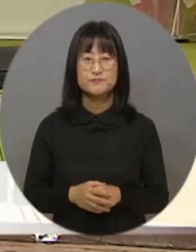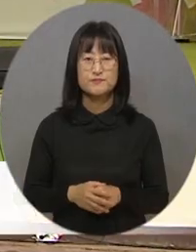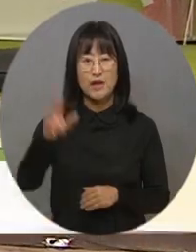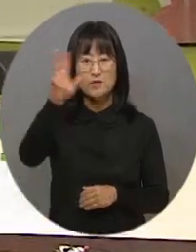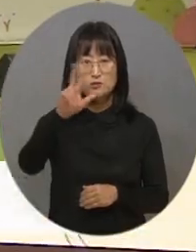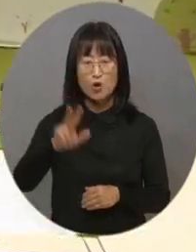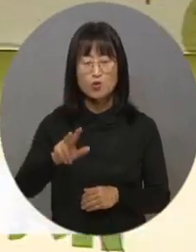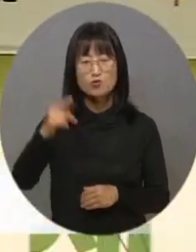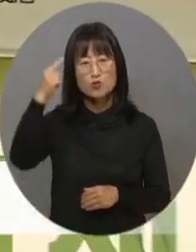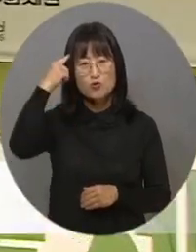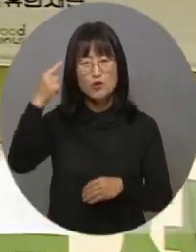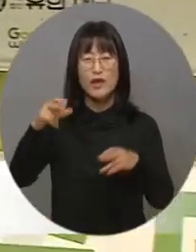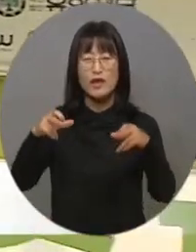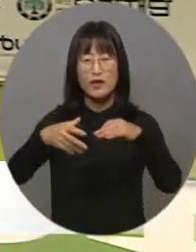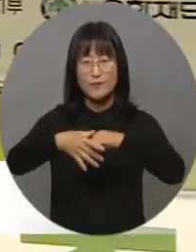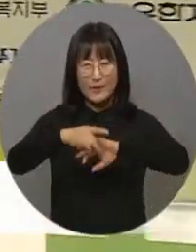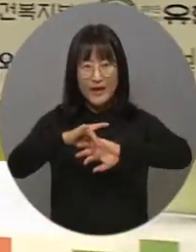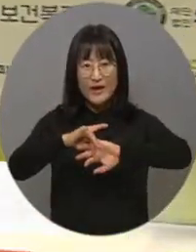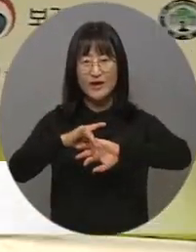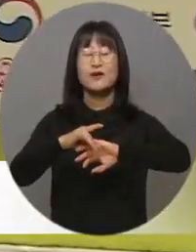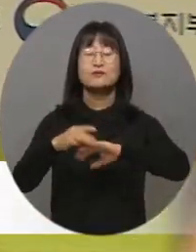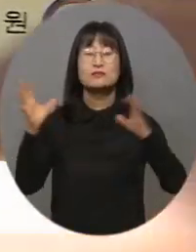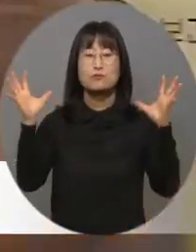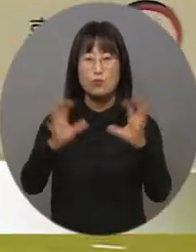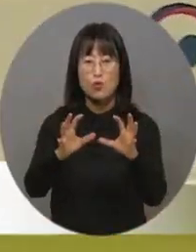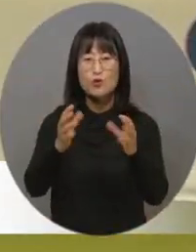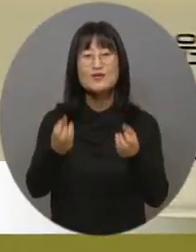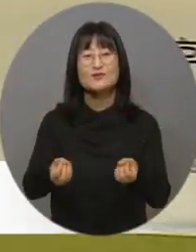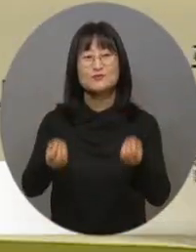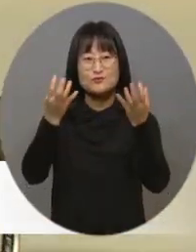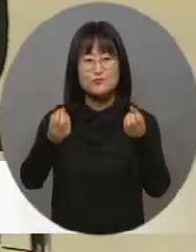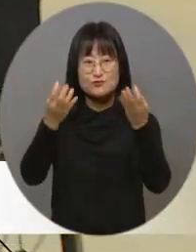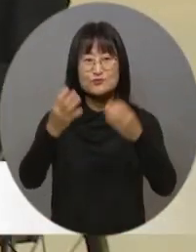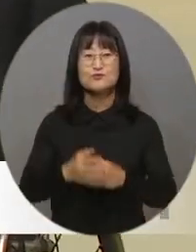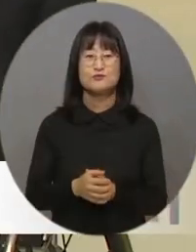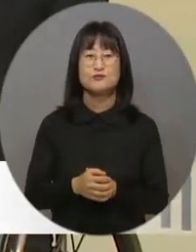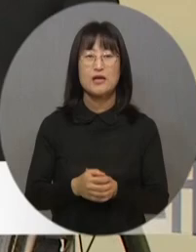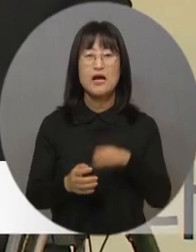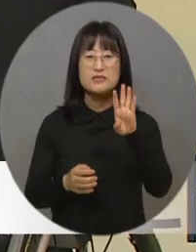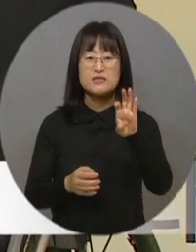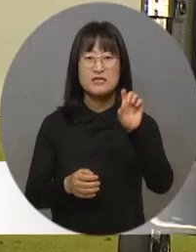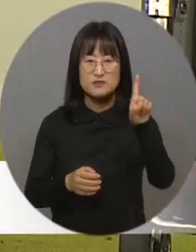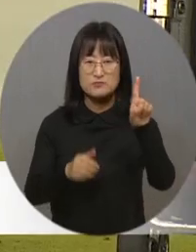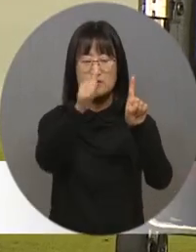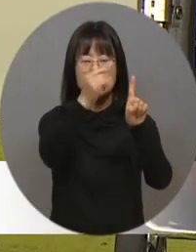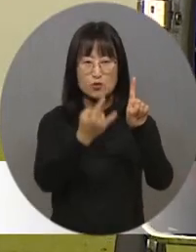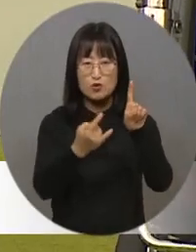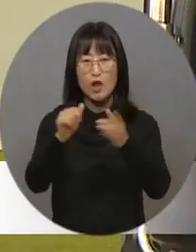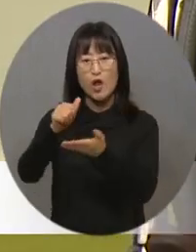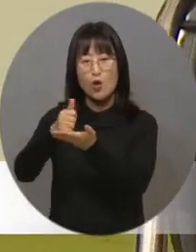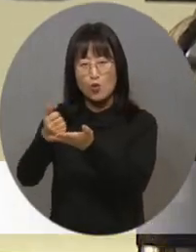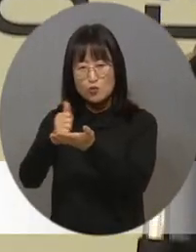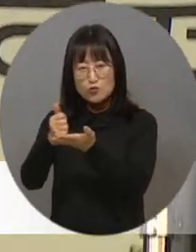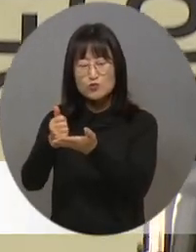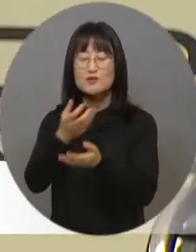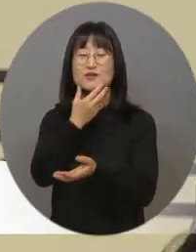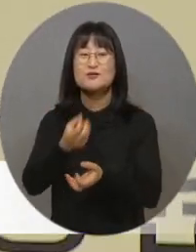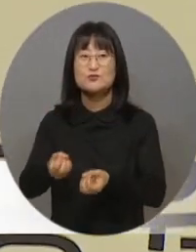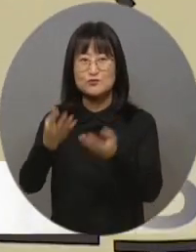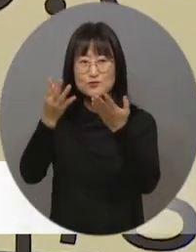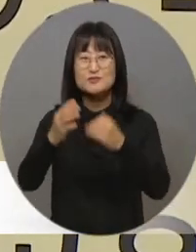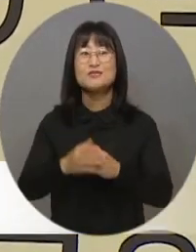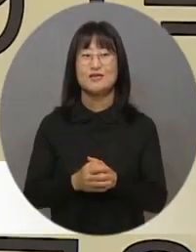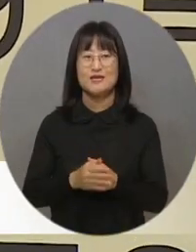전국 뇌성마비인들이 펼치는 축제의 한마당. 제41회 오뚜기 축제가 서울 한복판을 가을의